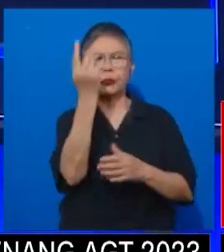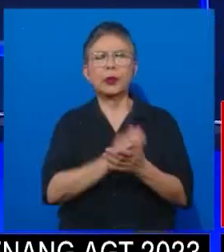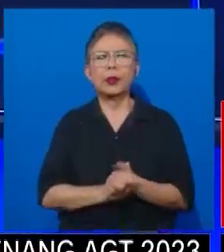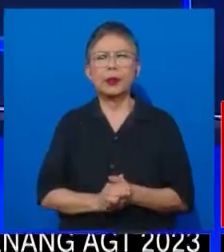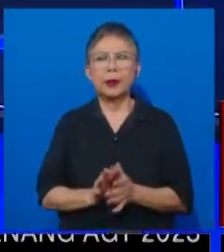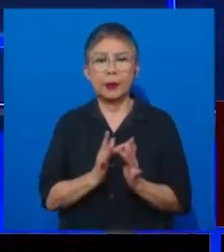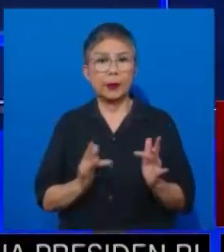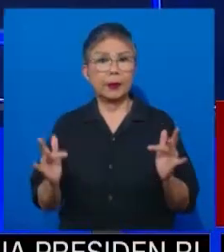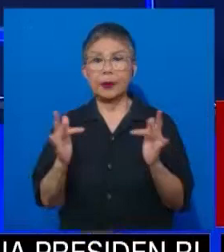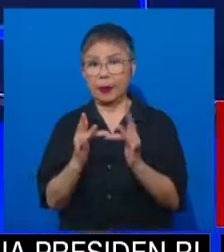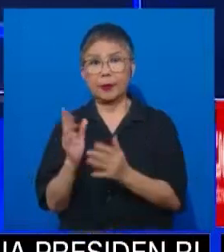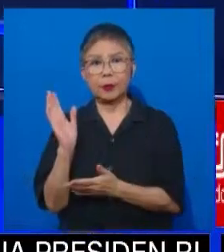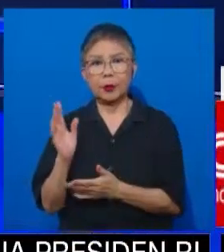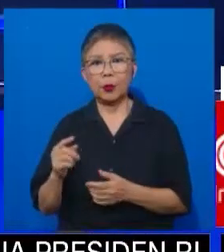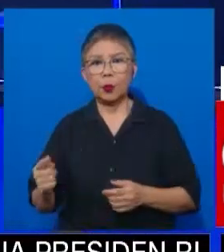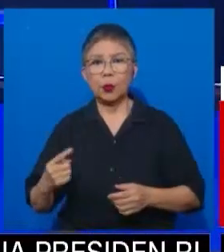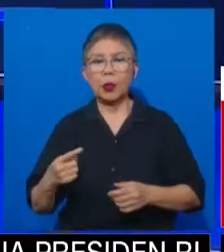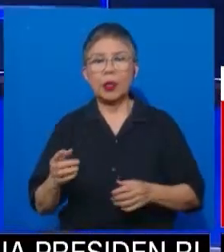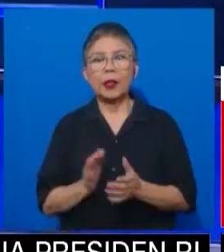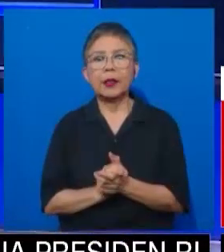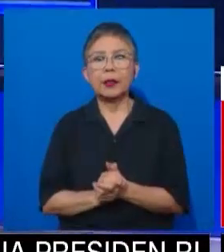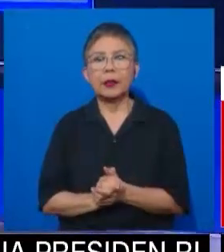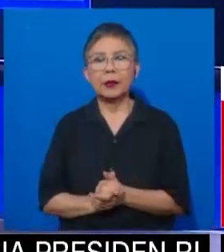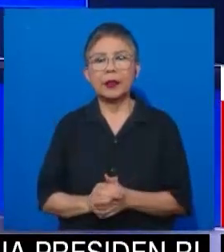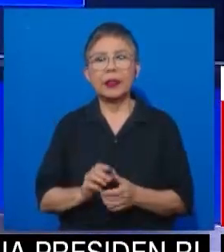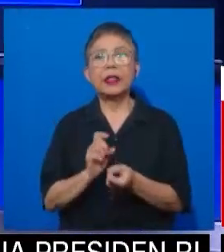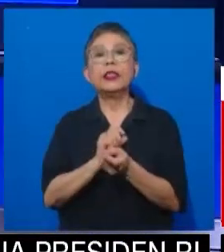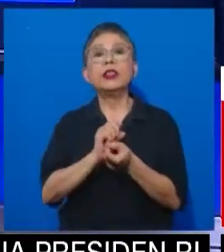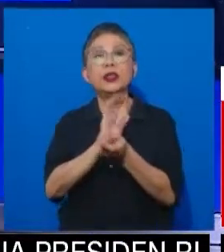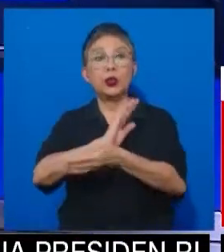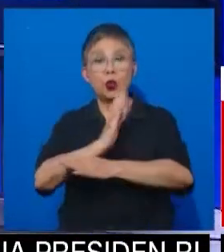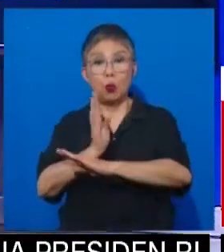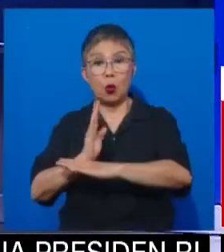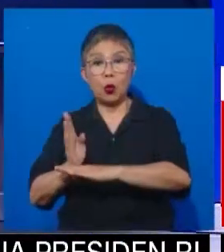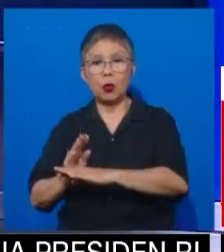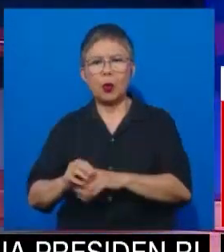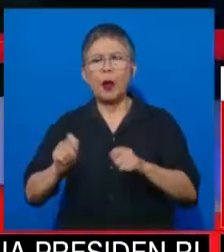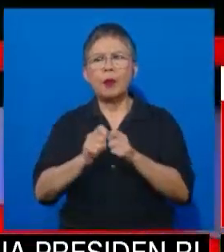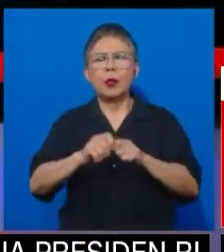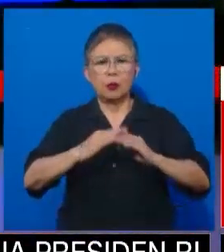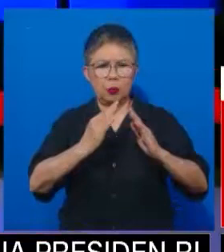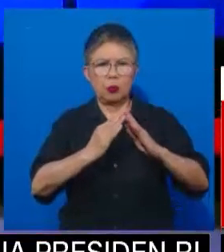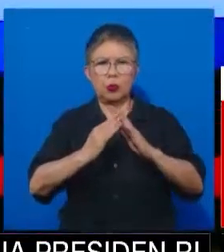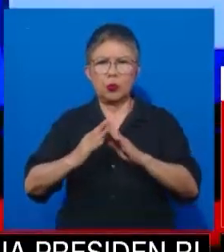viral di media sosial. Pusaran angin di Dusun Cimpalok, Situbondo ini merusak bangunan rumah warga.